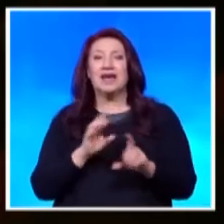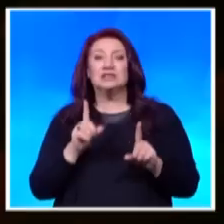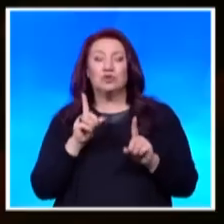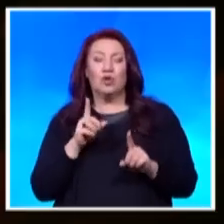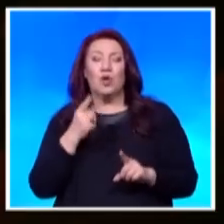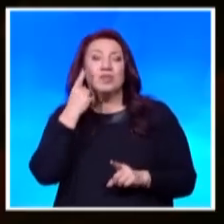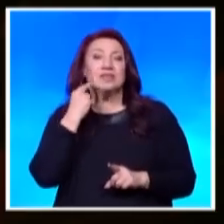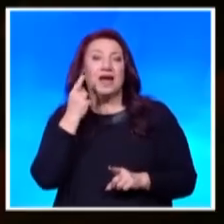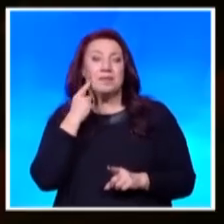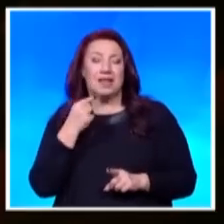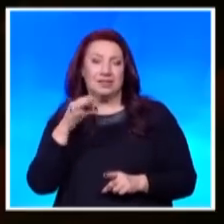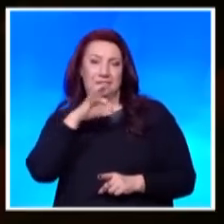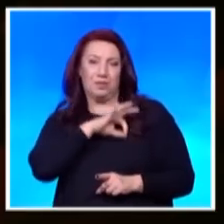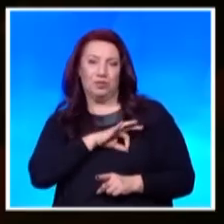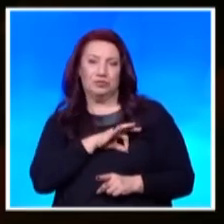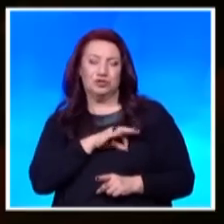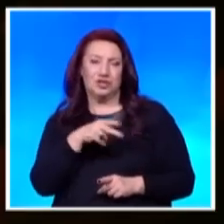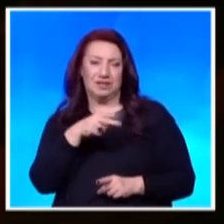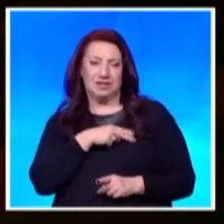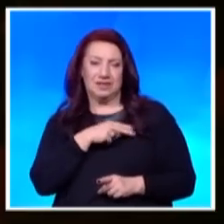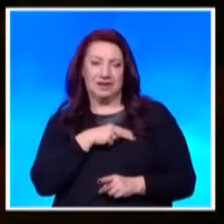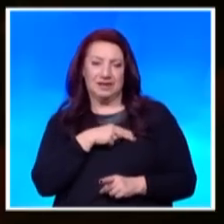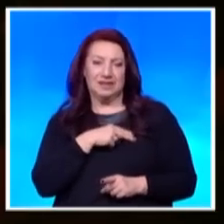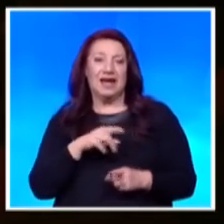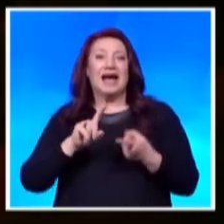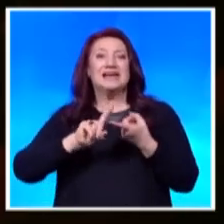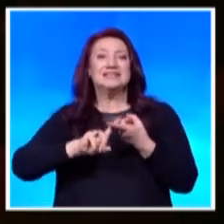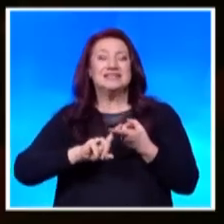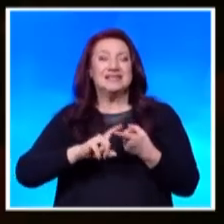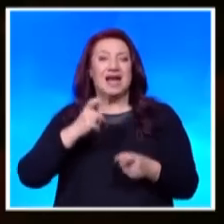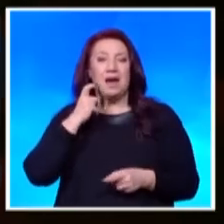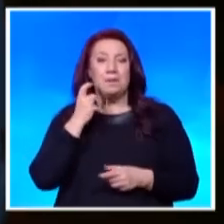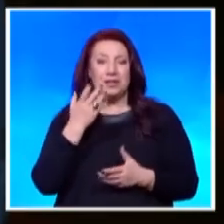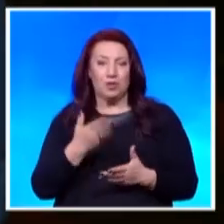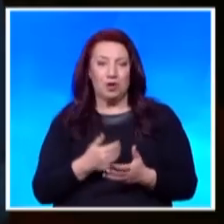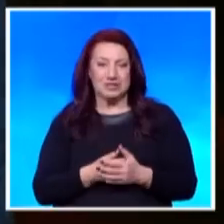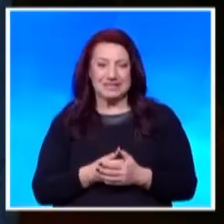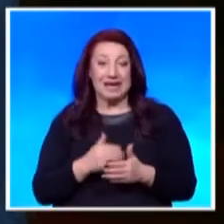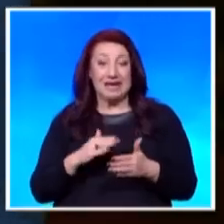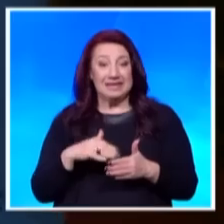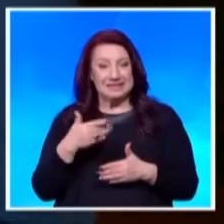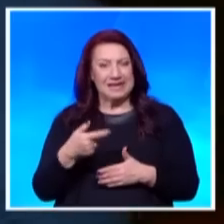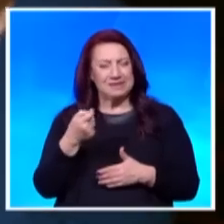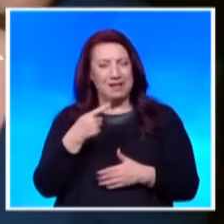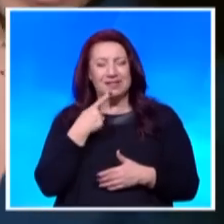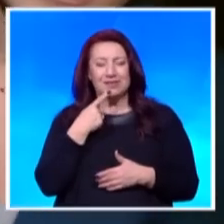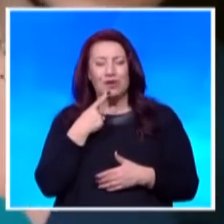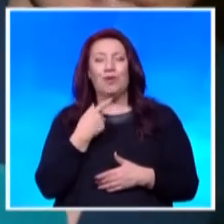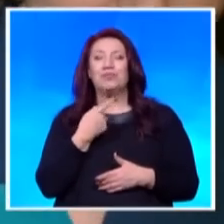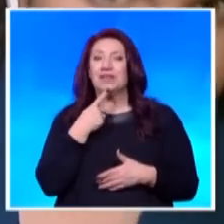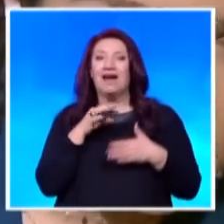тази годишната награда ИКАР, а именно режисьорката Кристина Беломорска. А след малко водещият на тази сутрин по